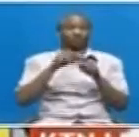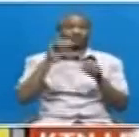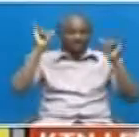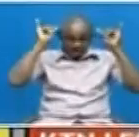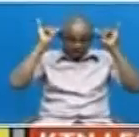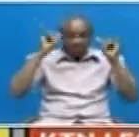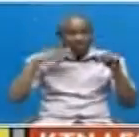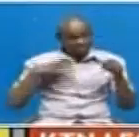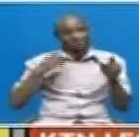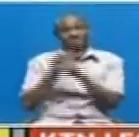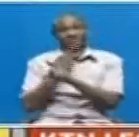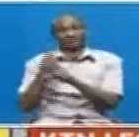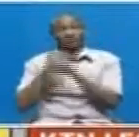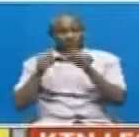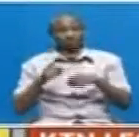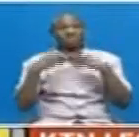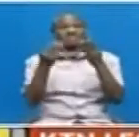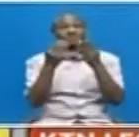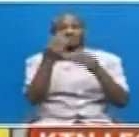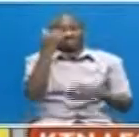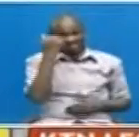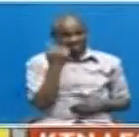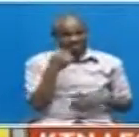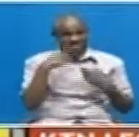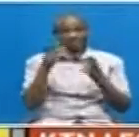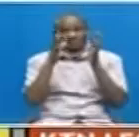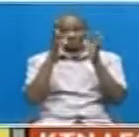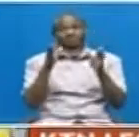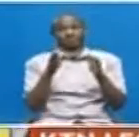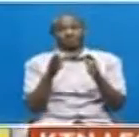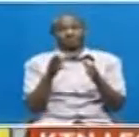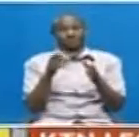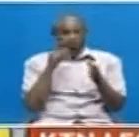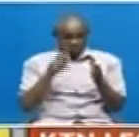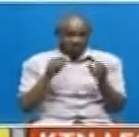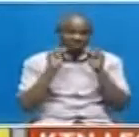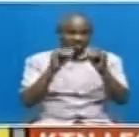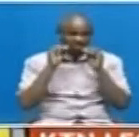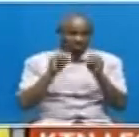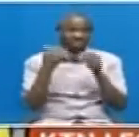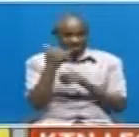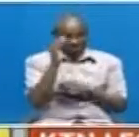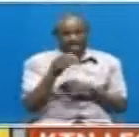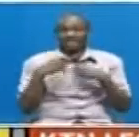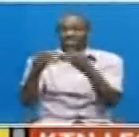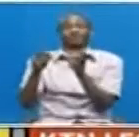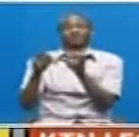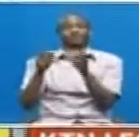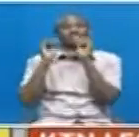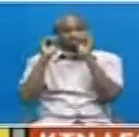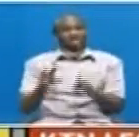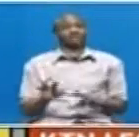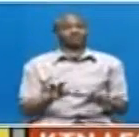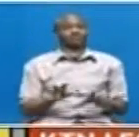mtu ana uwezo yake, anapea maali duksi yake, ile mwalimu alikuwa anafunza mtoto yake kushamaliza sasa hiyo